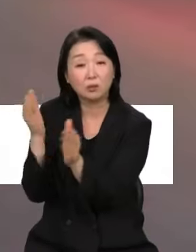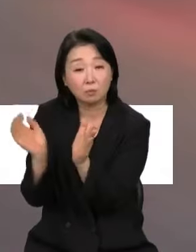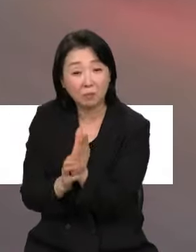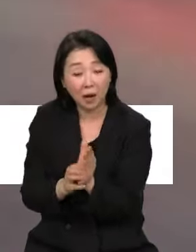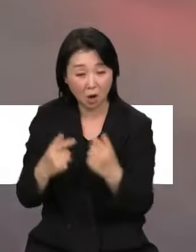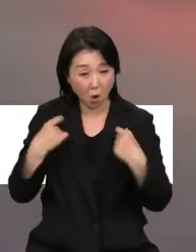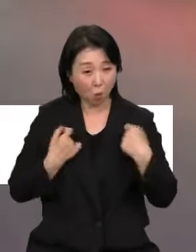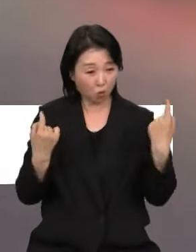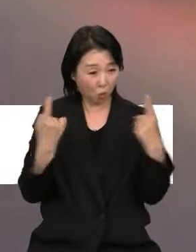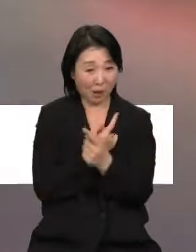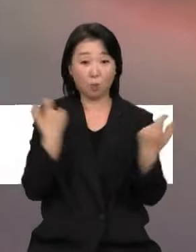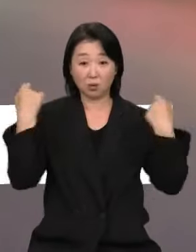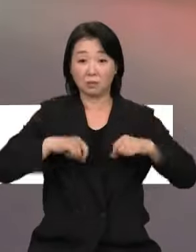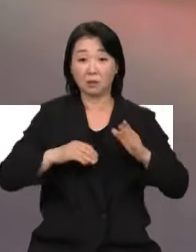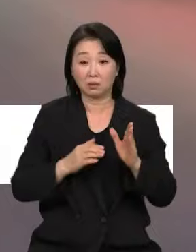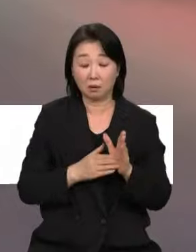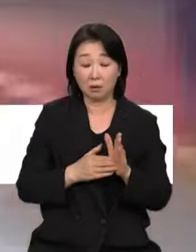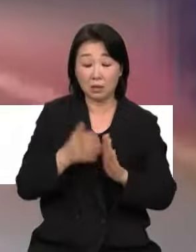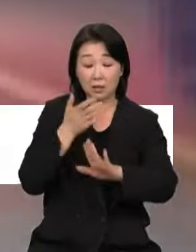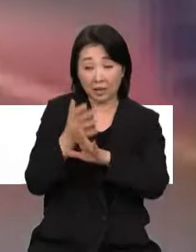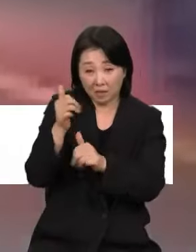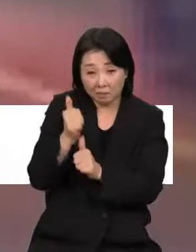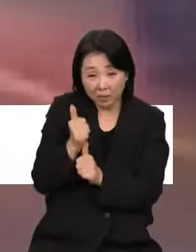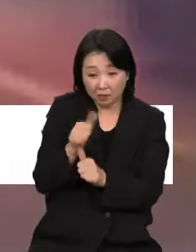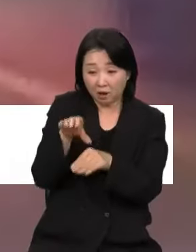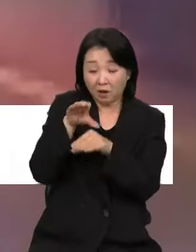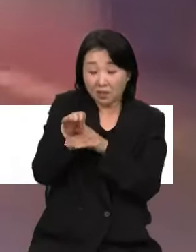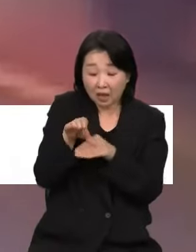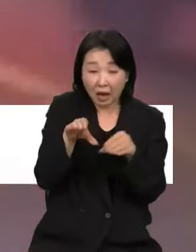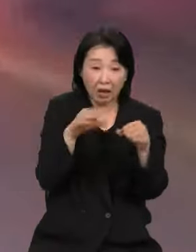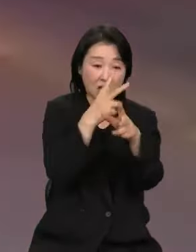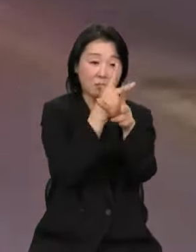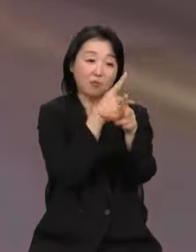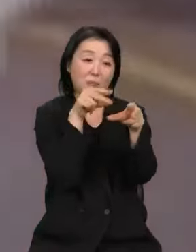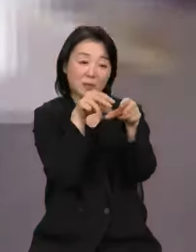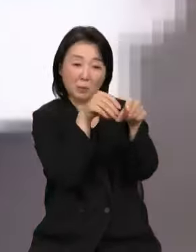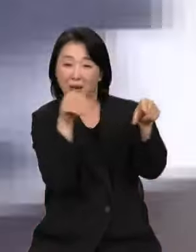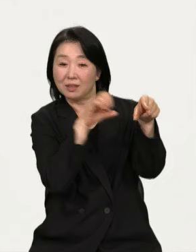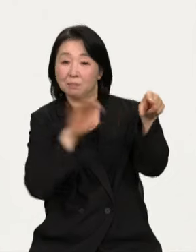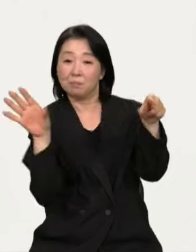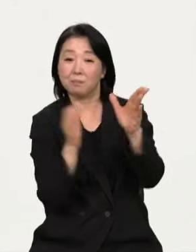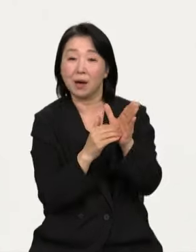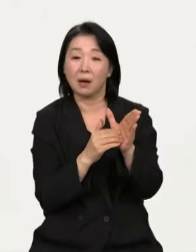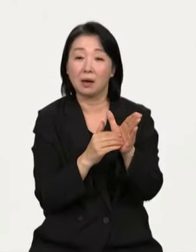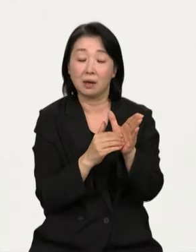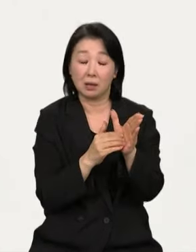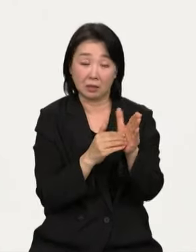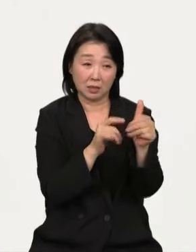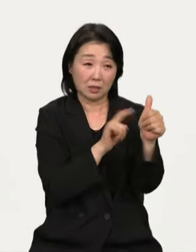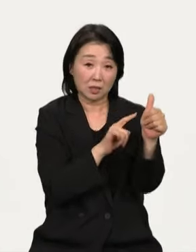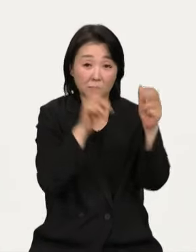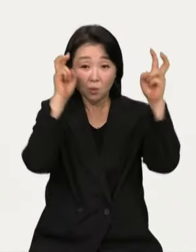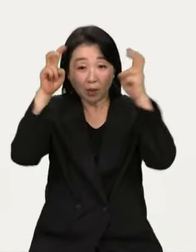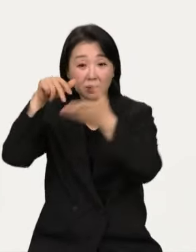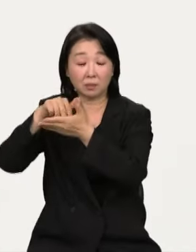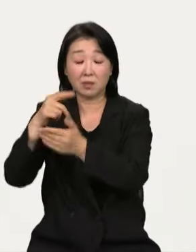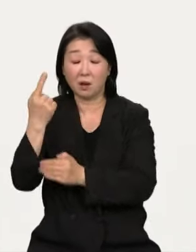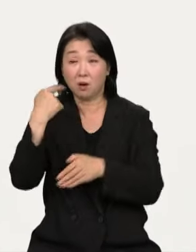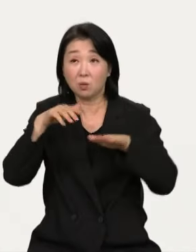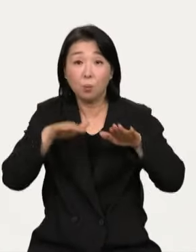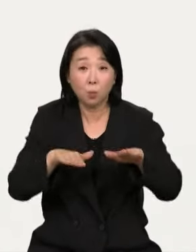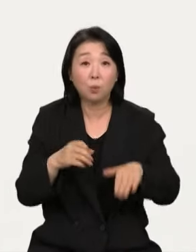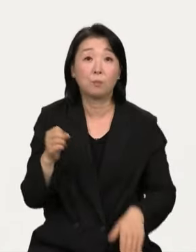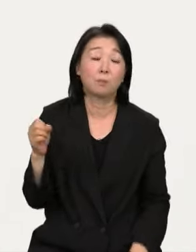옷도 입었습니다 다른 매니저는 차량 블랙박스 메모리 카드를 없앴습니다 김씨 소속사측은 어제에 이어